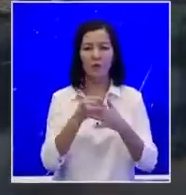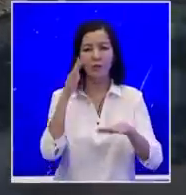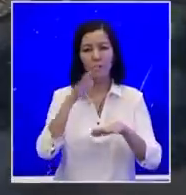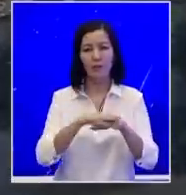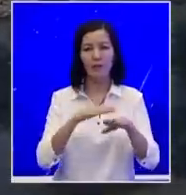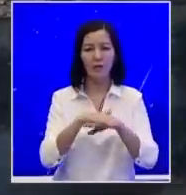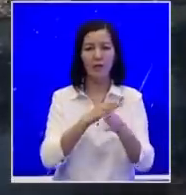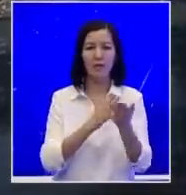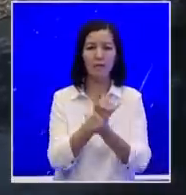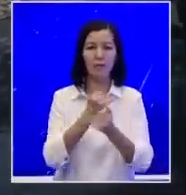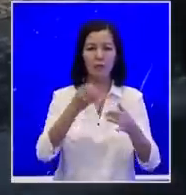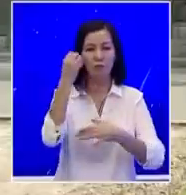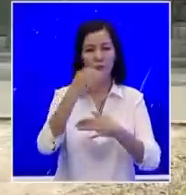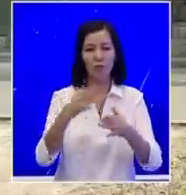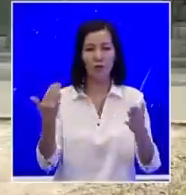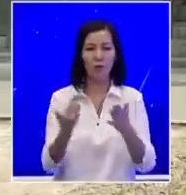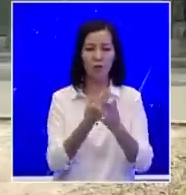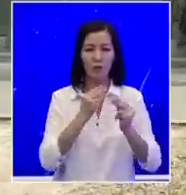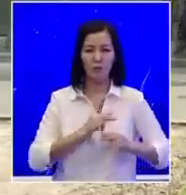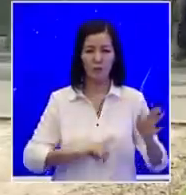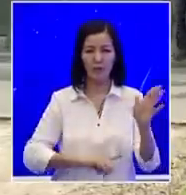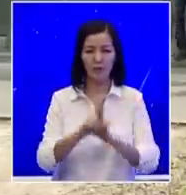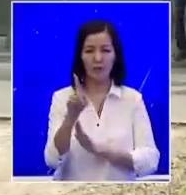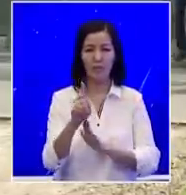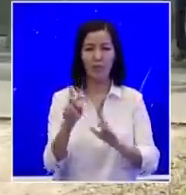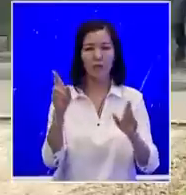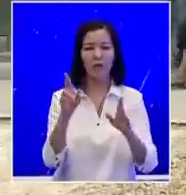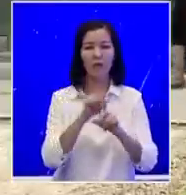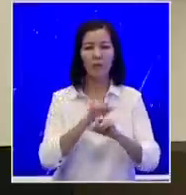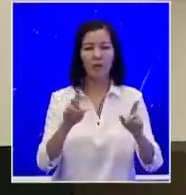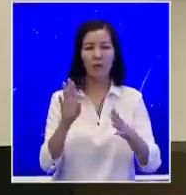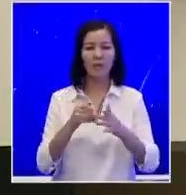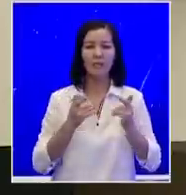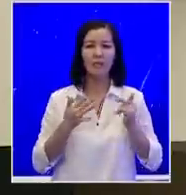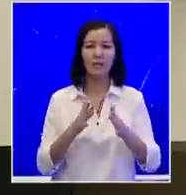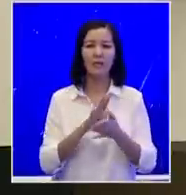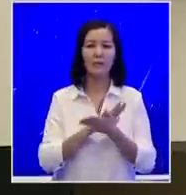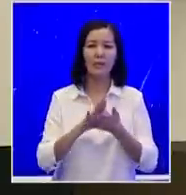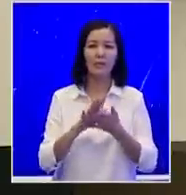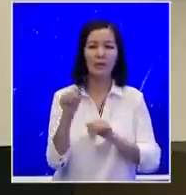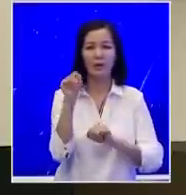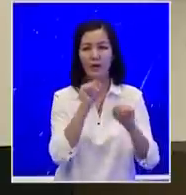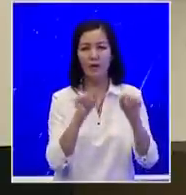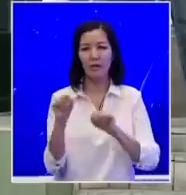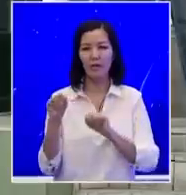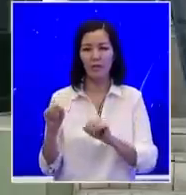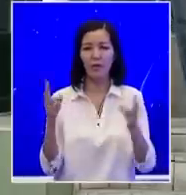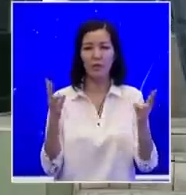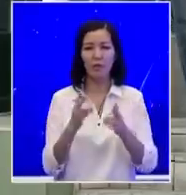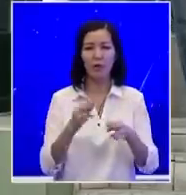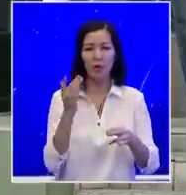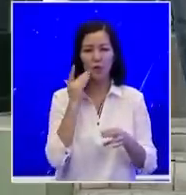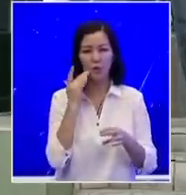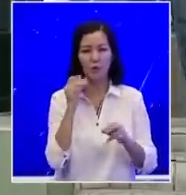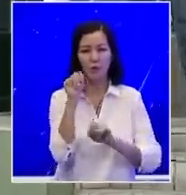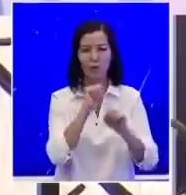қызмет көрсету орталықтары жұмысқа қайта кіріседі. Мекемелерге қойылған басты талап санитарлық нормалардың сақталуы. Үнемі